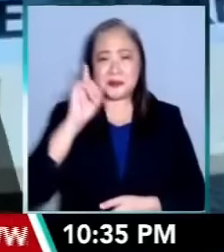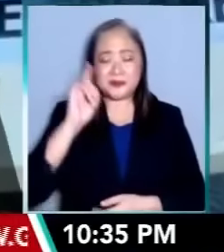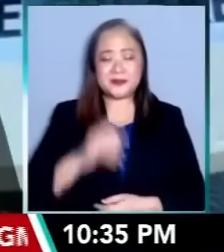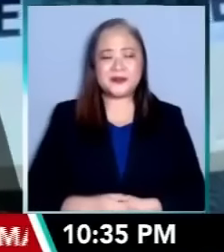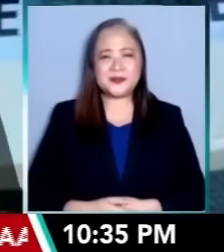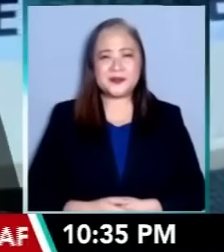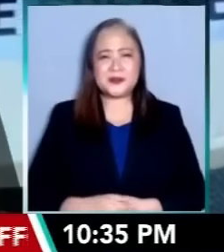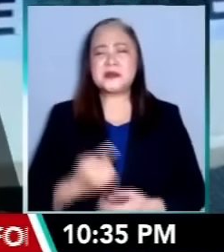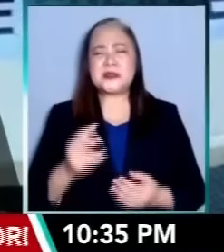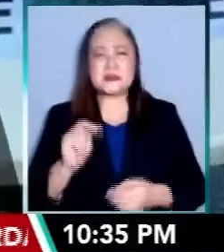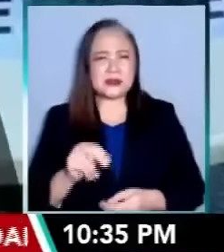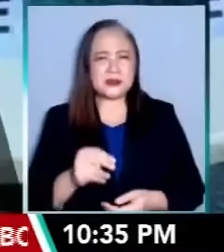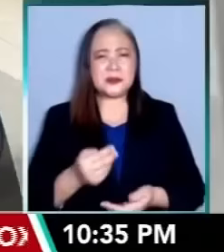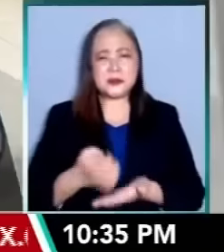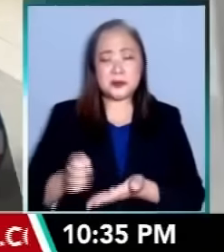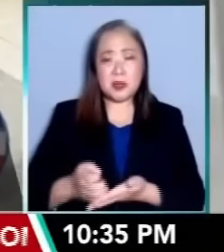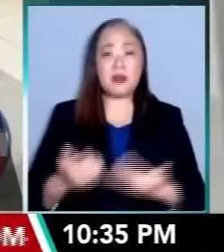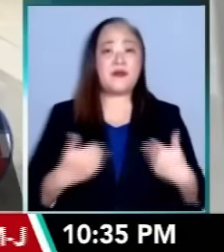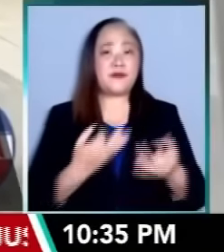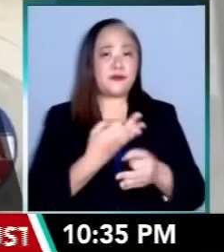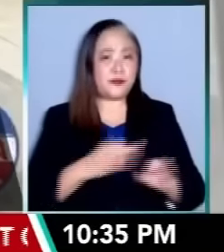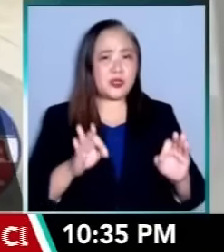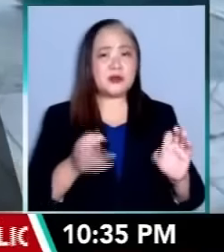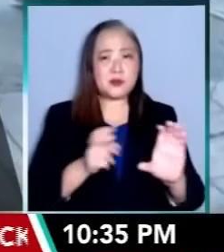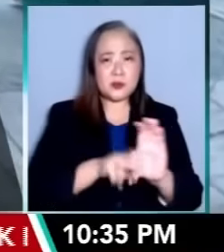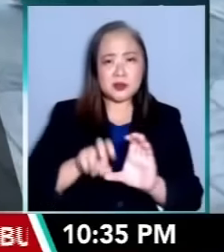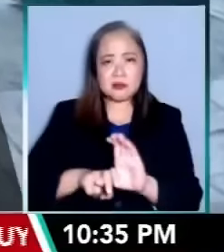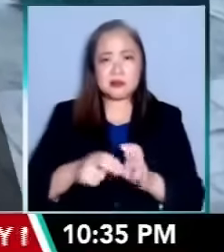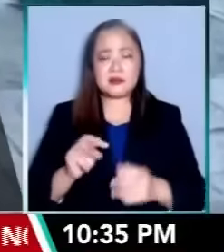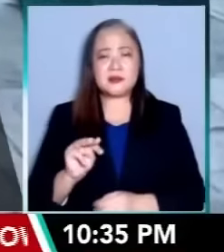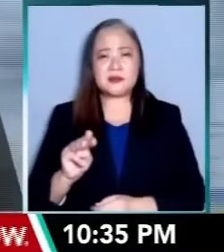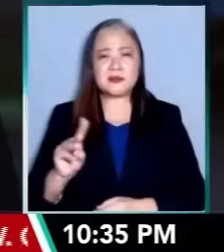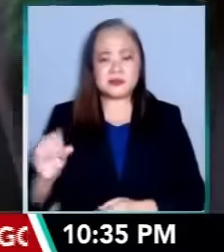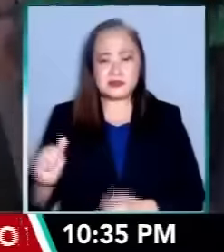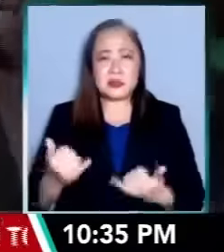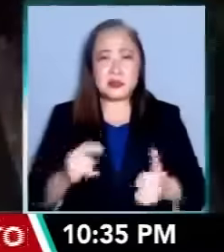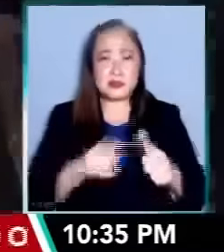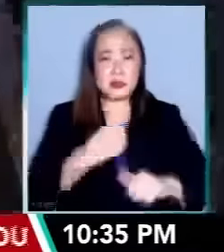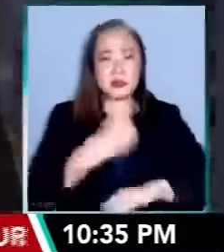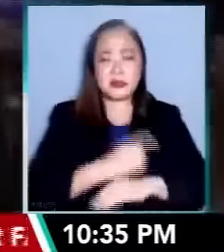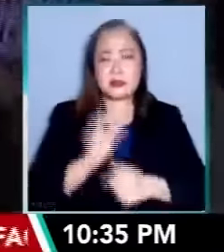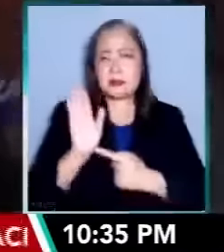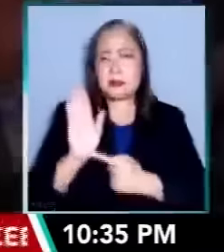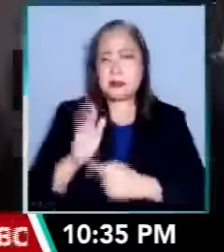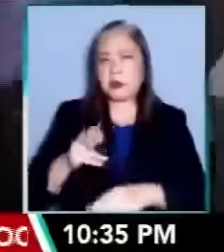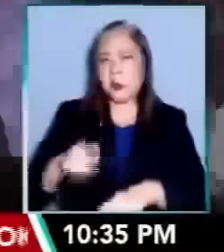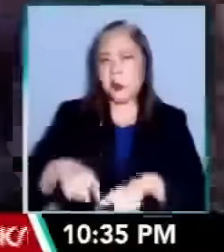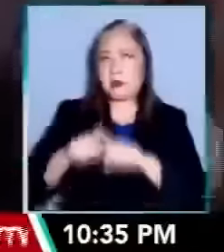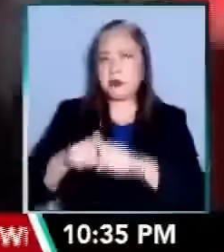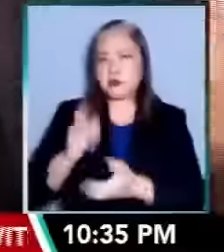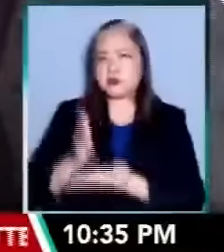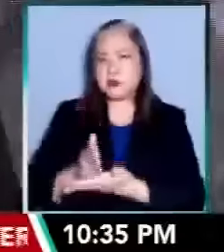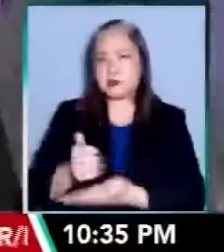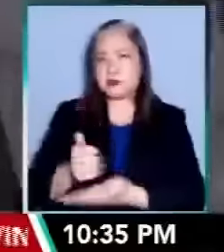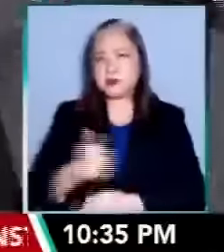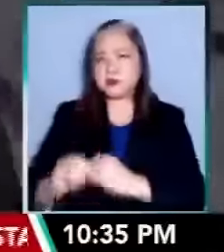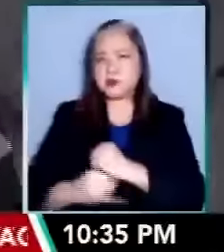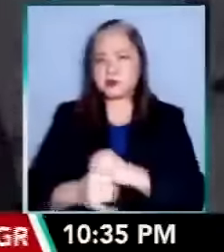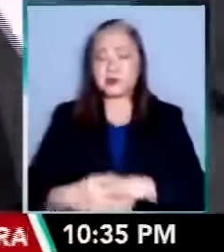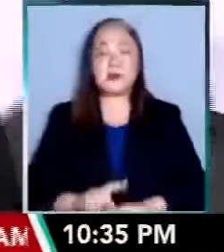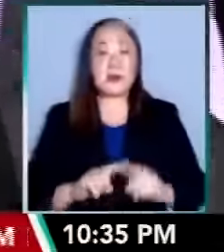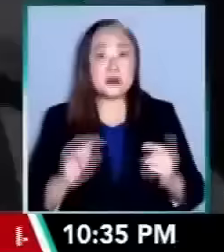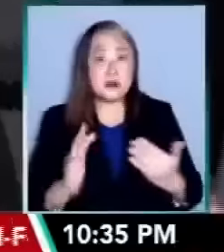panggastos. May libreng sakay rin ng MMDA ngayong unang araw ng tigil pasada ng grupong piston. Pero kaninang umaga, halos magtulakan para makasakay sa